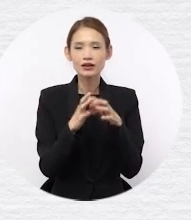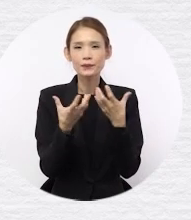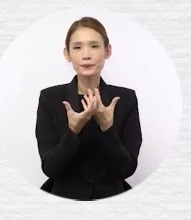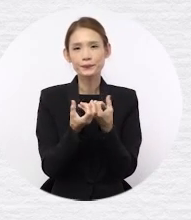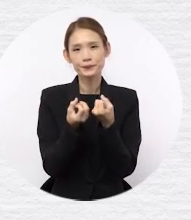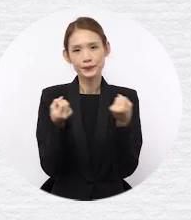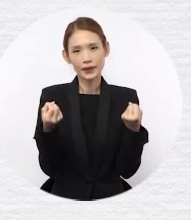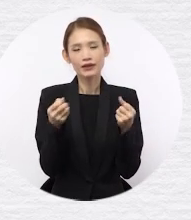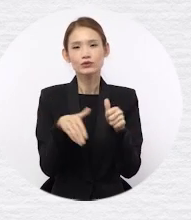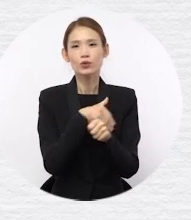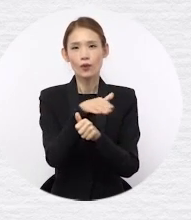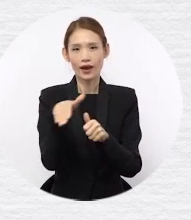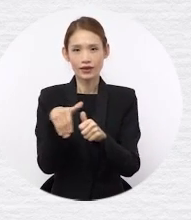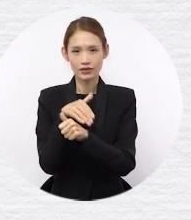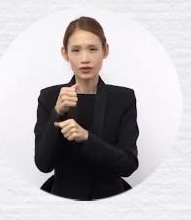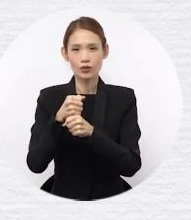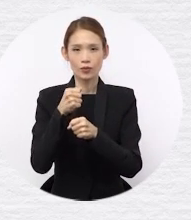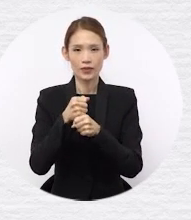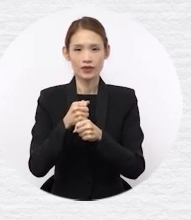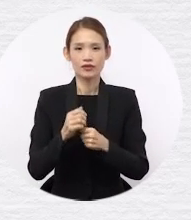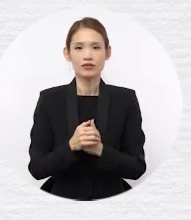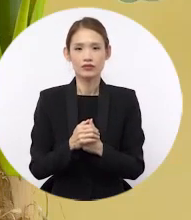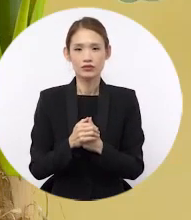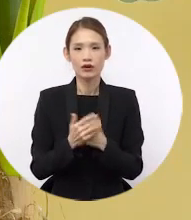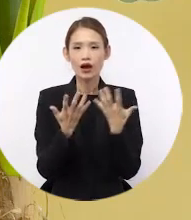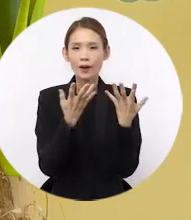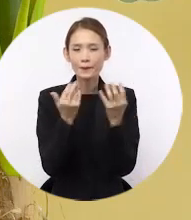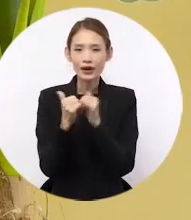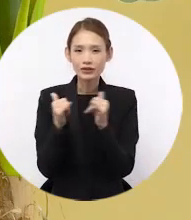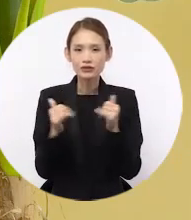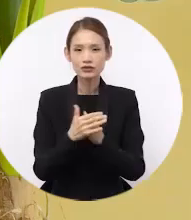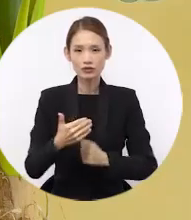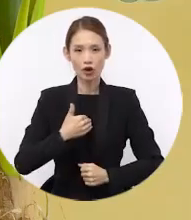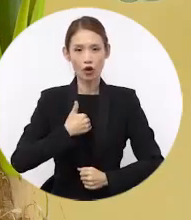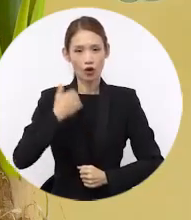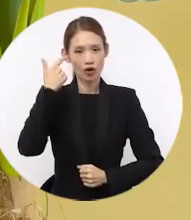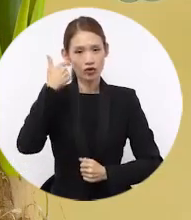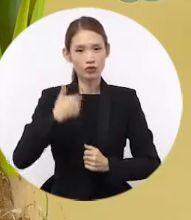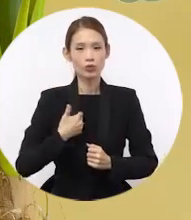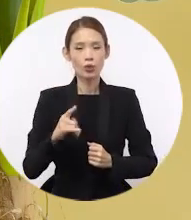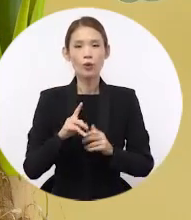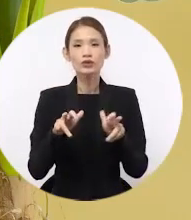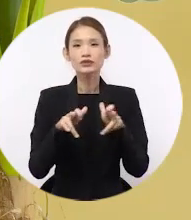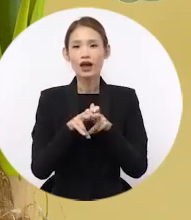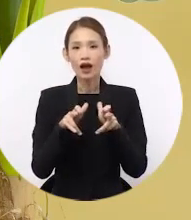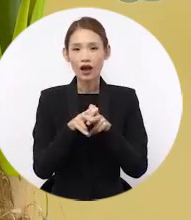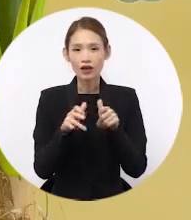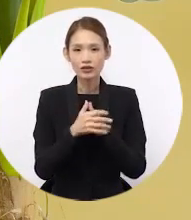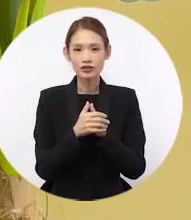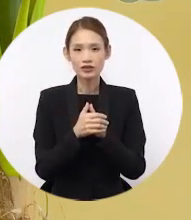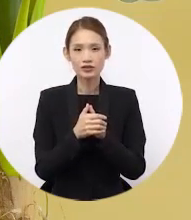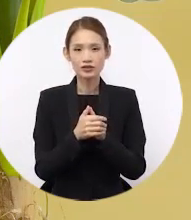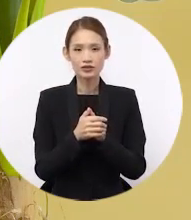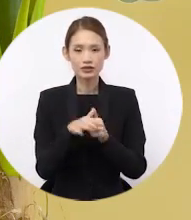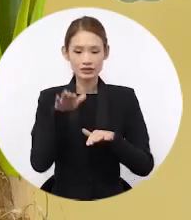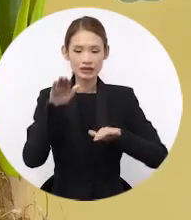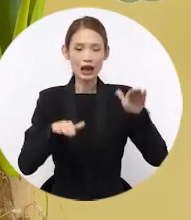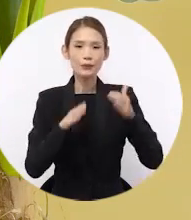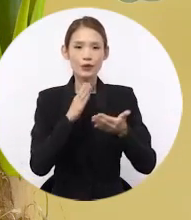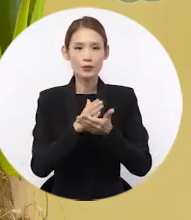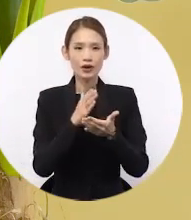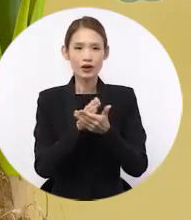갈라놓는 그런 환경이 아닐까 하는 생각이 들어요. 많은 사람들이 저한테 장애인을 차별하려고 하는 게